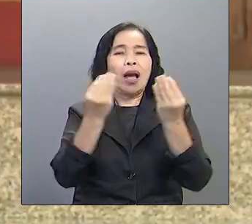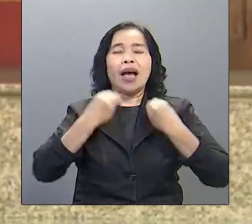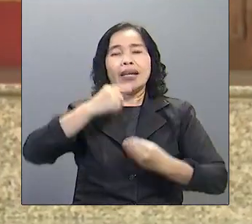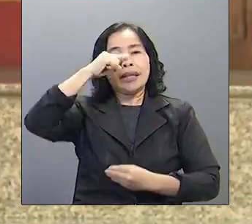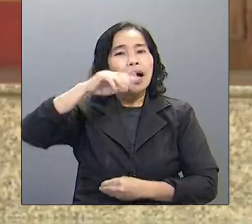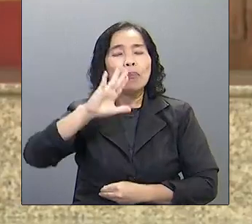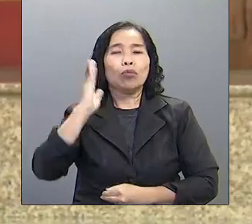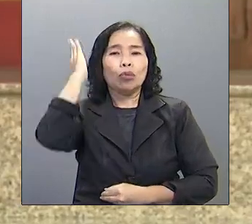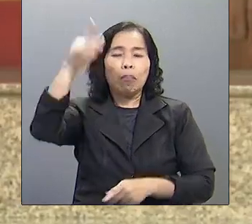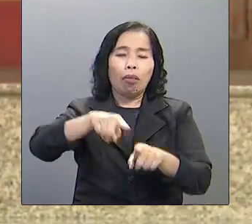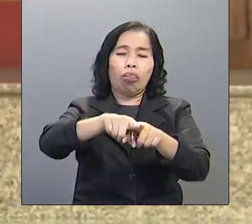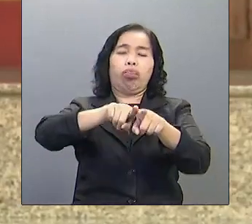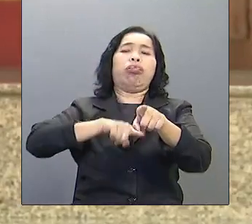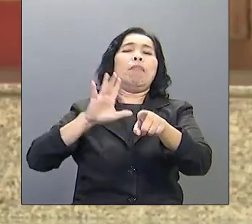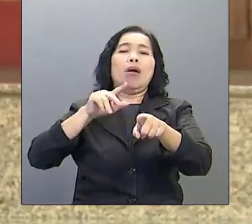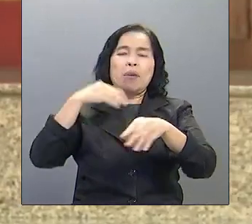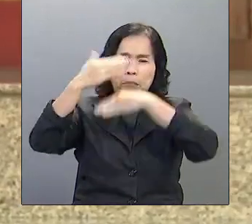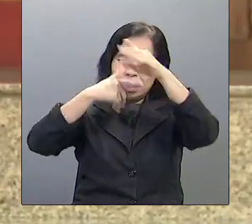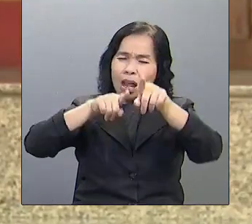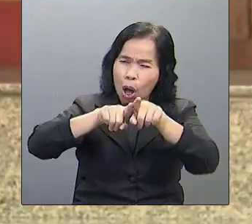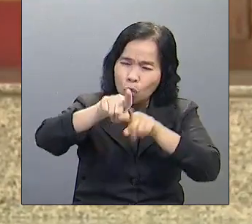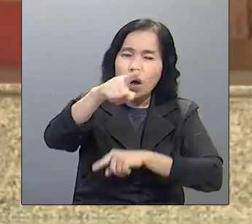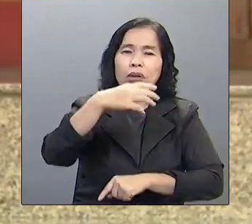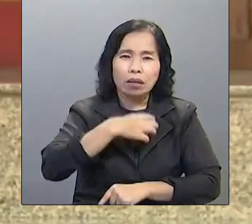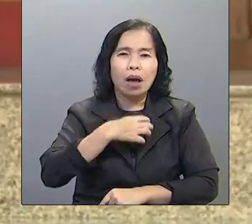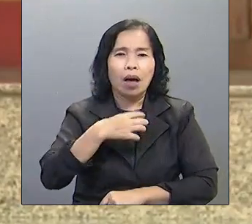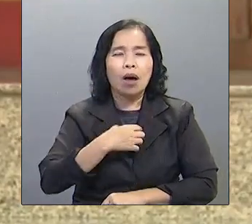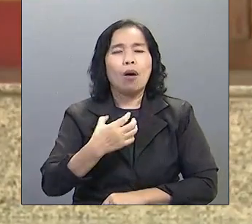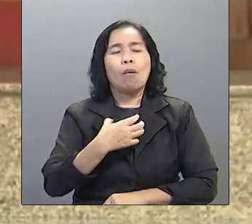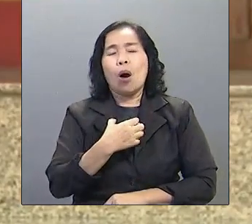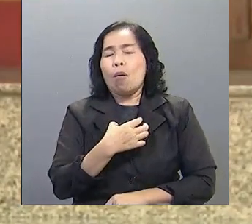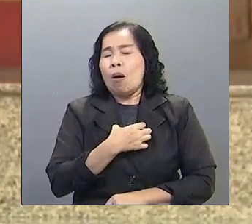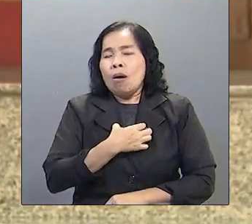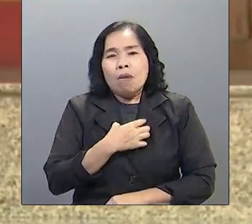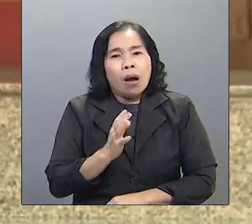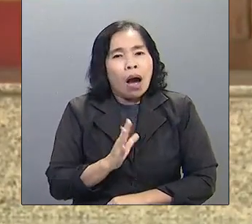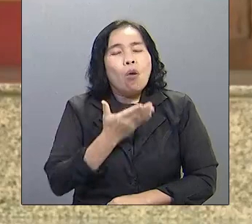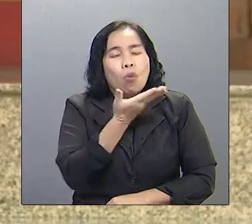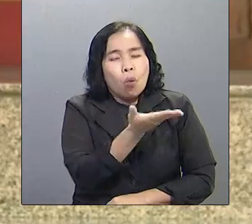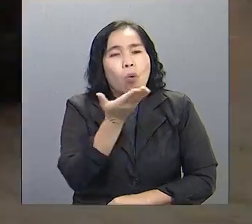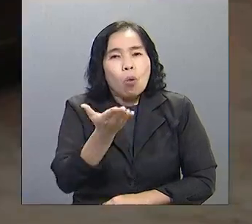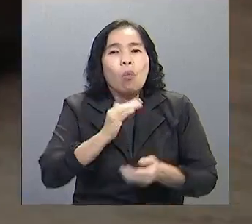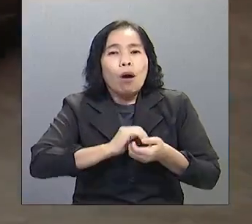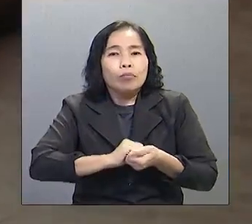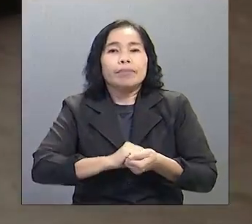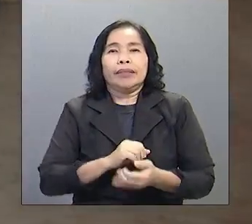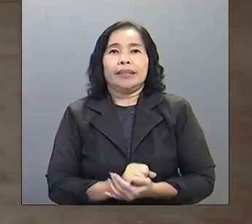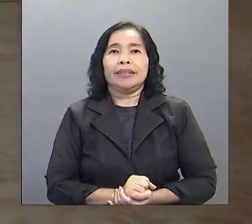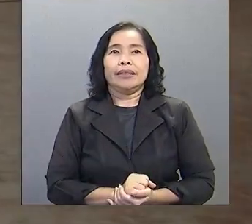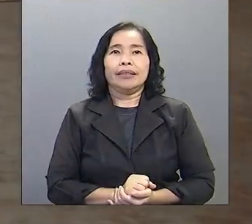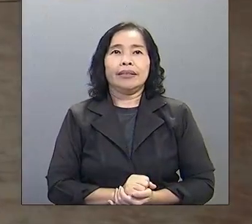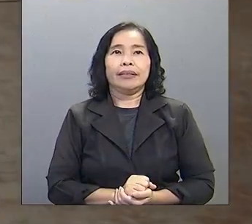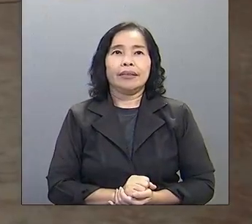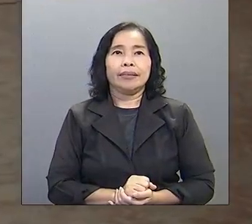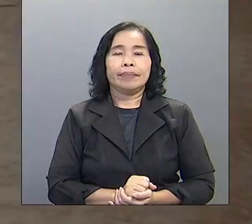างนั้นถอยหลังกลับไปไม่รู้อีกเท่าไหร่นะผมไม่อยากให้มันเกิดขึ้นนะก็ขอร้อง ขณะ